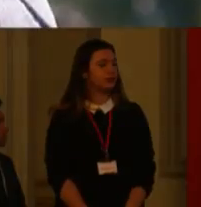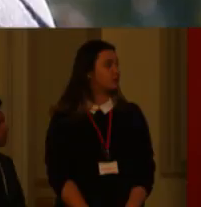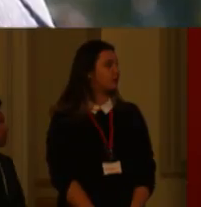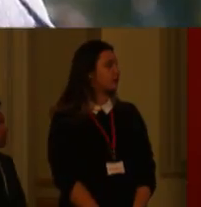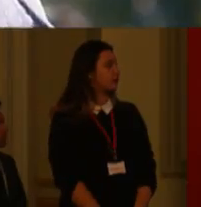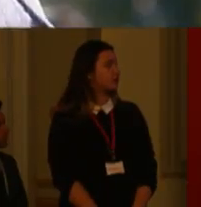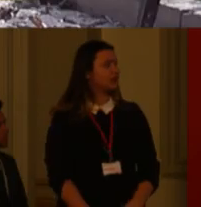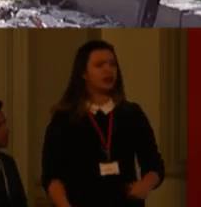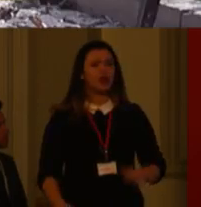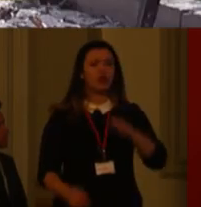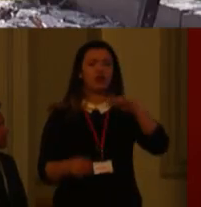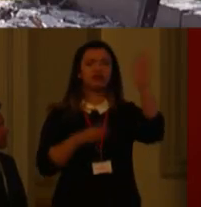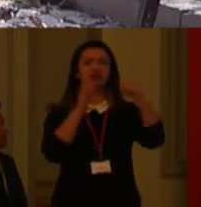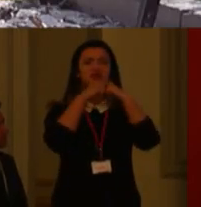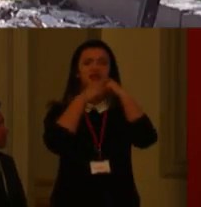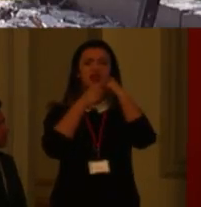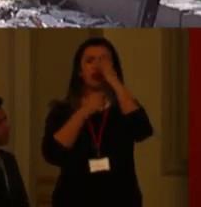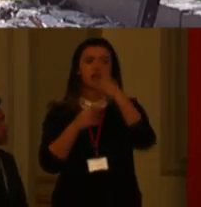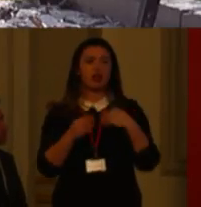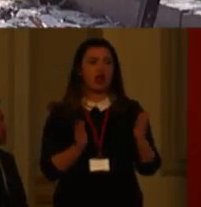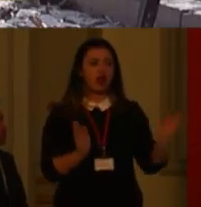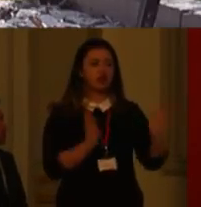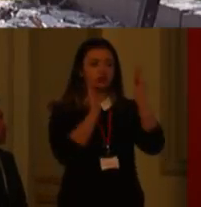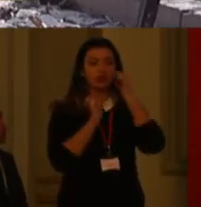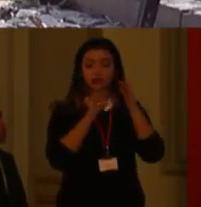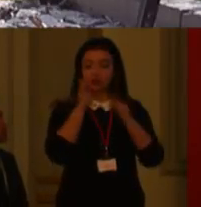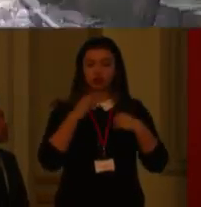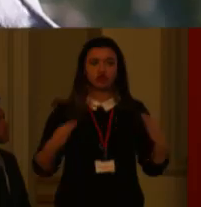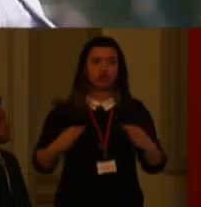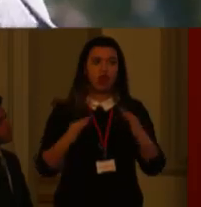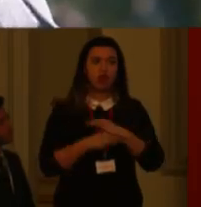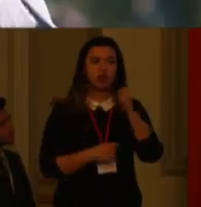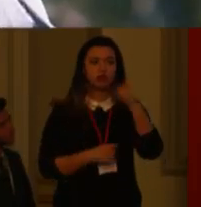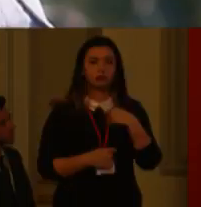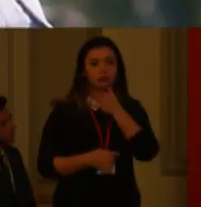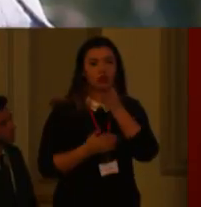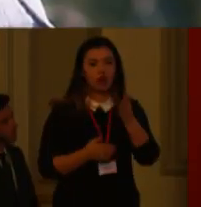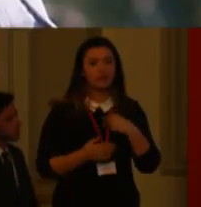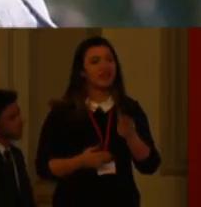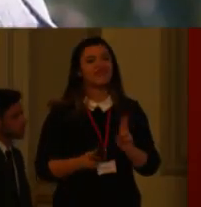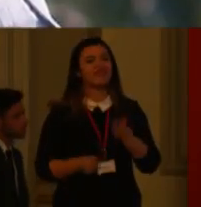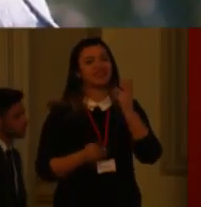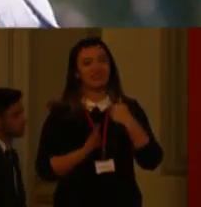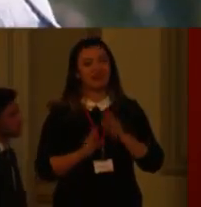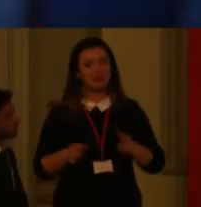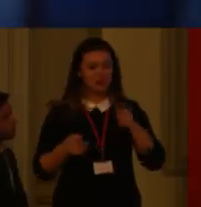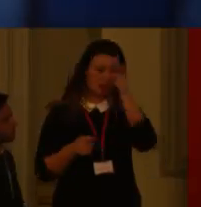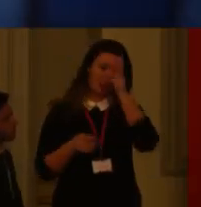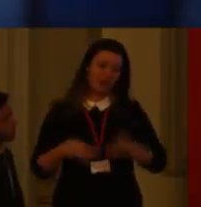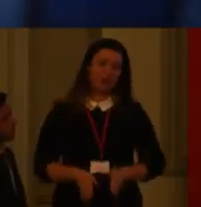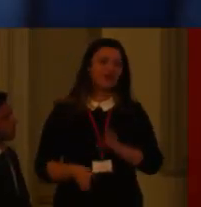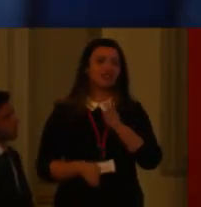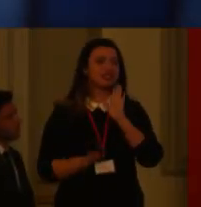Diğer ülkelerde yani karşındaki kişinin sana saygı duyduğunu hissedebiliyorsun. Yine de vazgeçemem doğduğum topraktan.